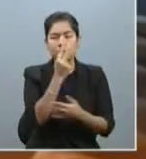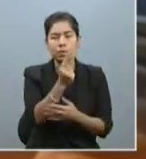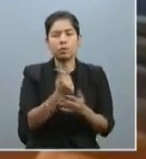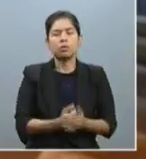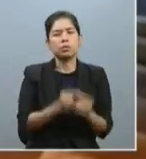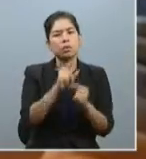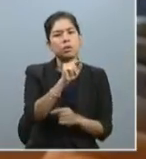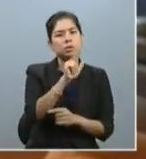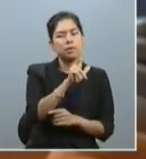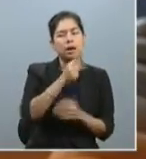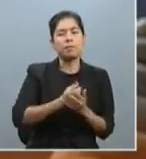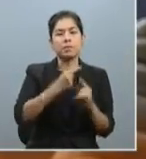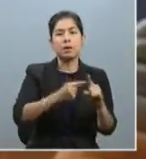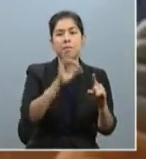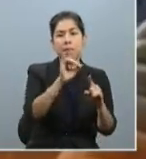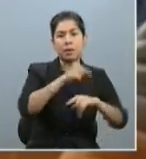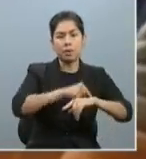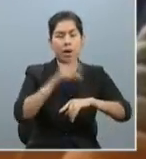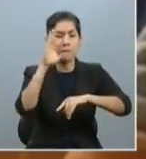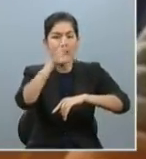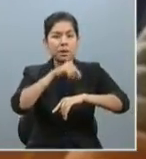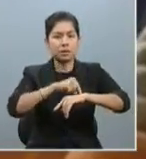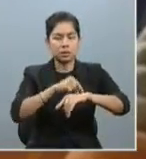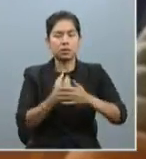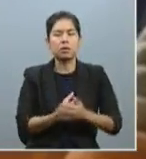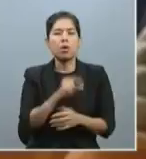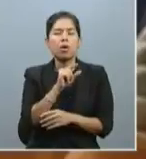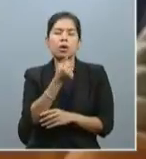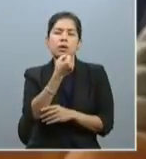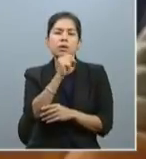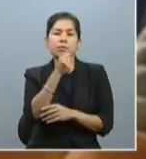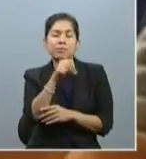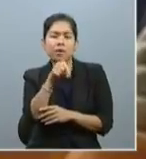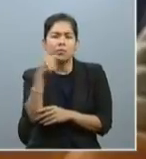23สิงหาคมช่วงเวลา 22:07 นาทีเป็นรถเบนซ์ครับสวม